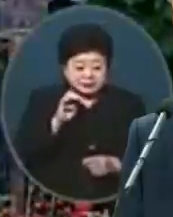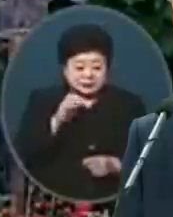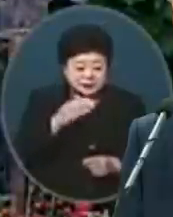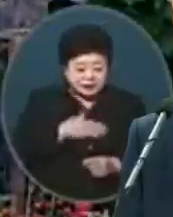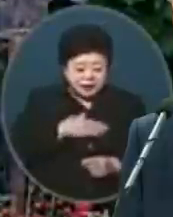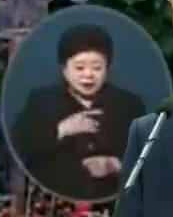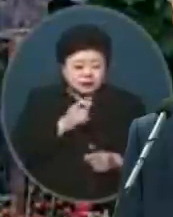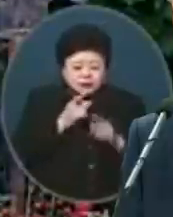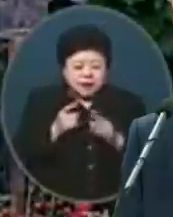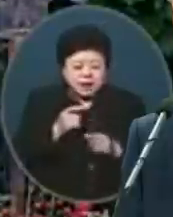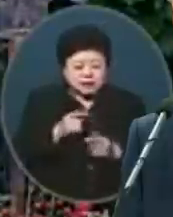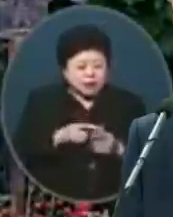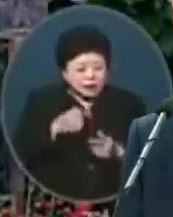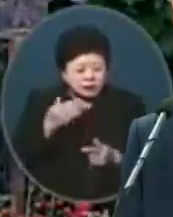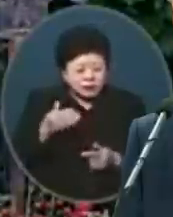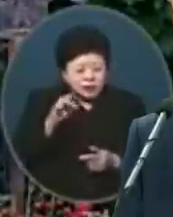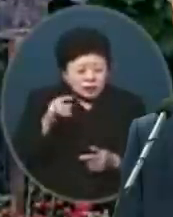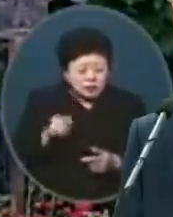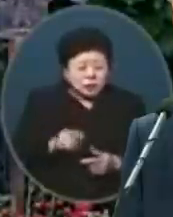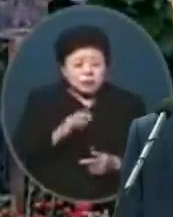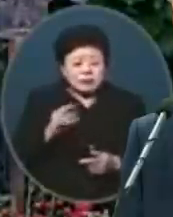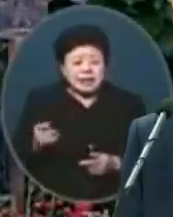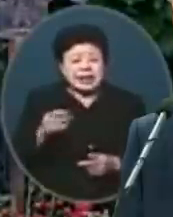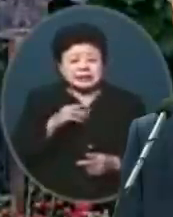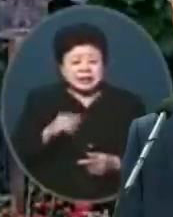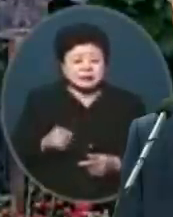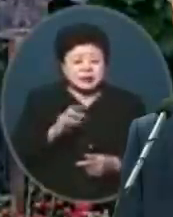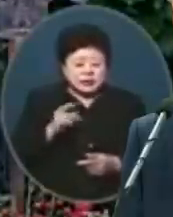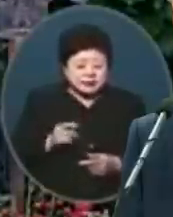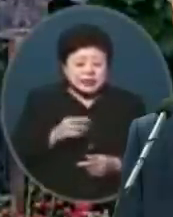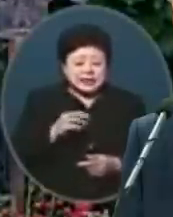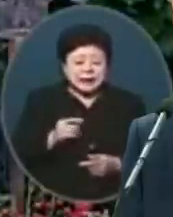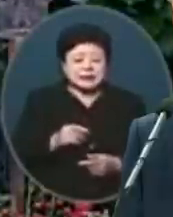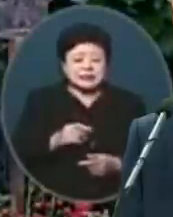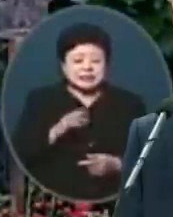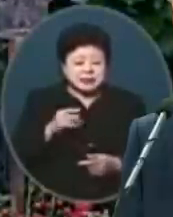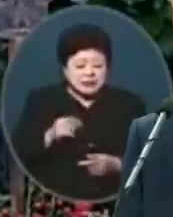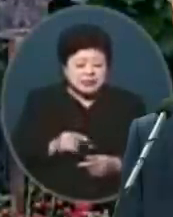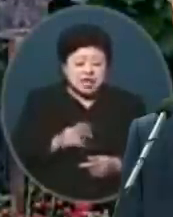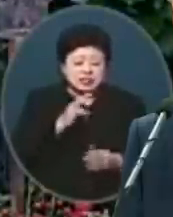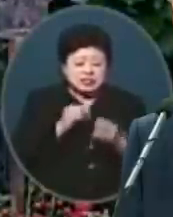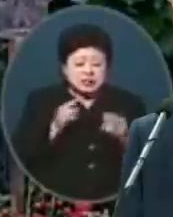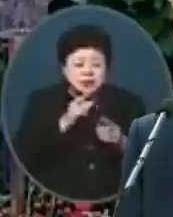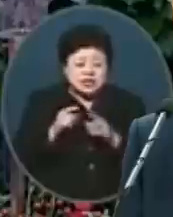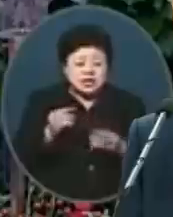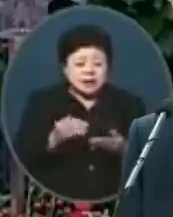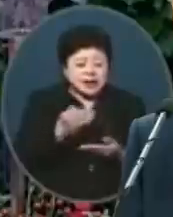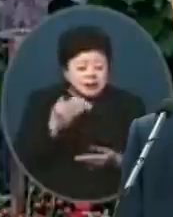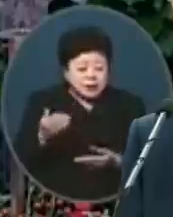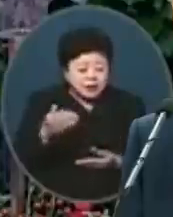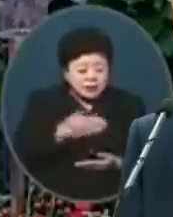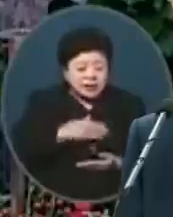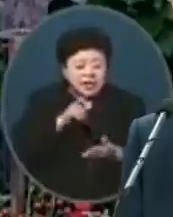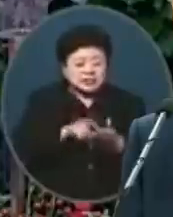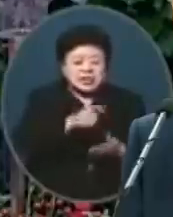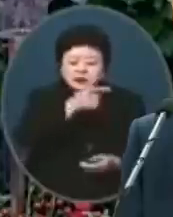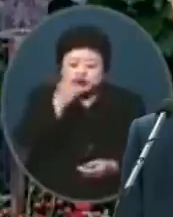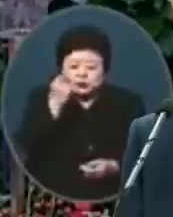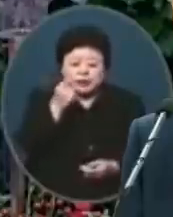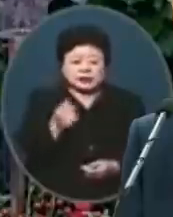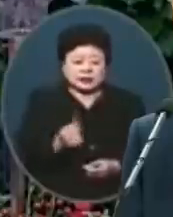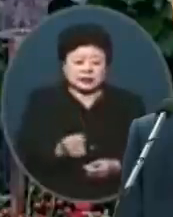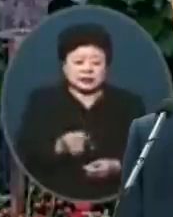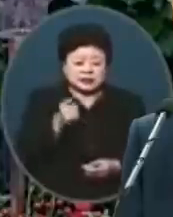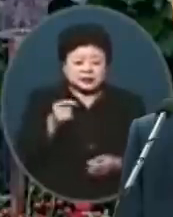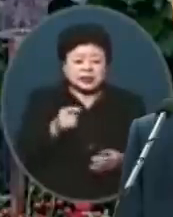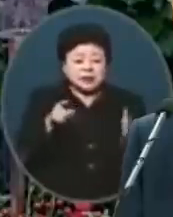내가 무슨 말 더하리요? 기도원, 바락, 삼손, 입다, 다윗 및 사무엘과 선지자들의 일을 말하려면 내게 시간이 부족하리로다.